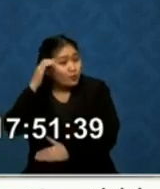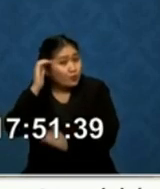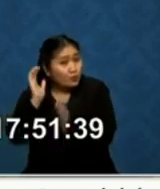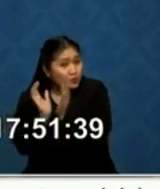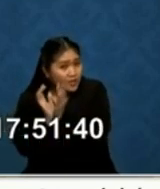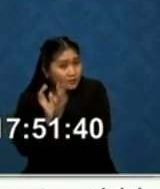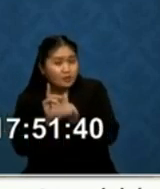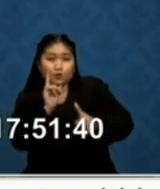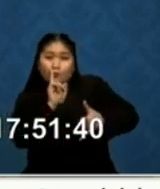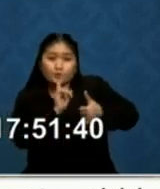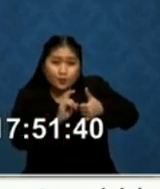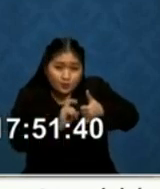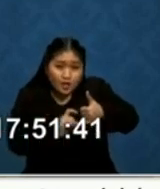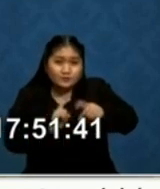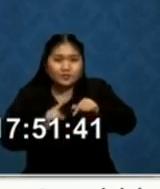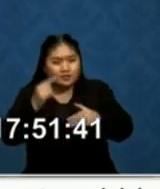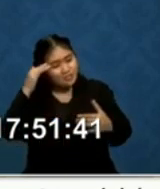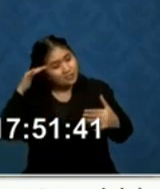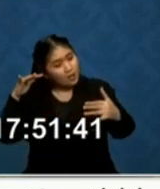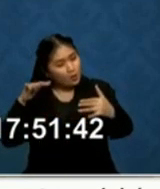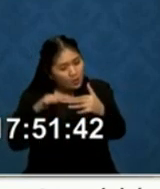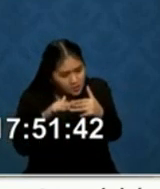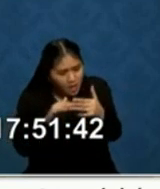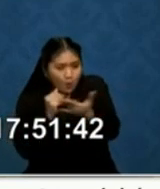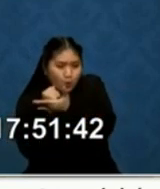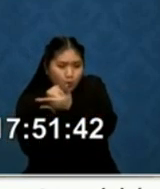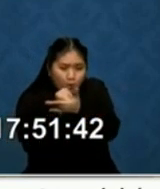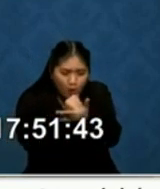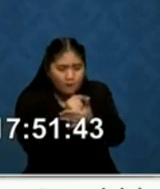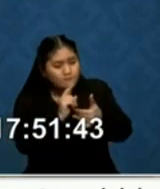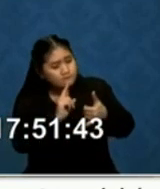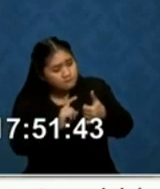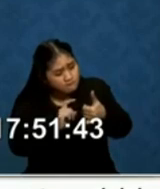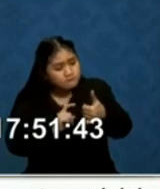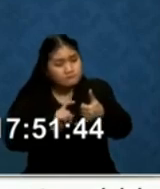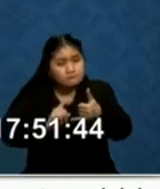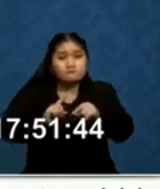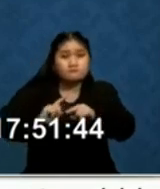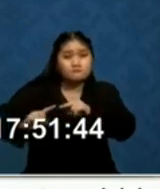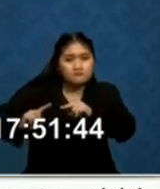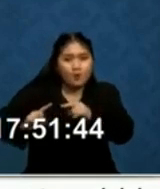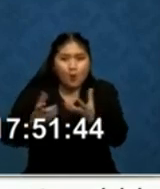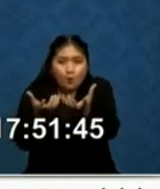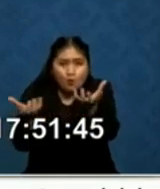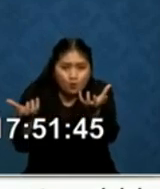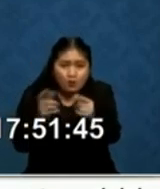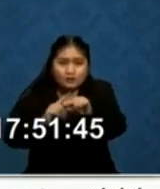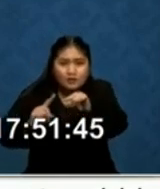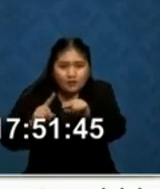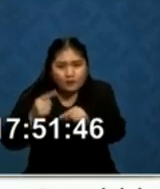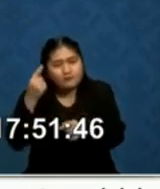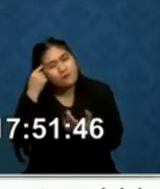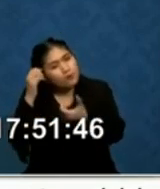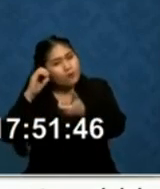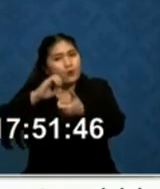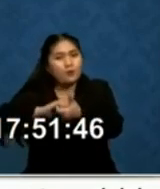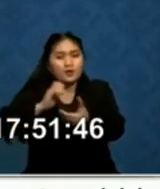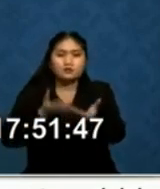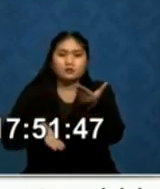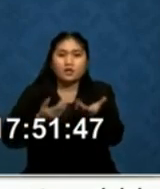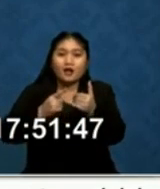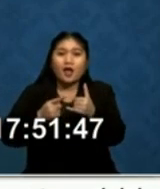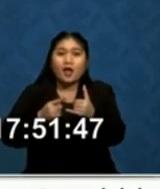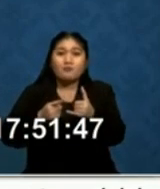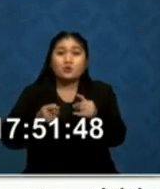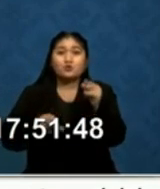ช้วิธีคิดการใช้จิตวิทยาเข้ามาช่วยในการสอบสวนมีการใช้อุปกรณ์นะคะระดมความร่วมมือไม่ว่าจะเป็นตุ๊กตา